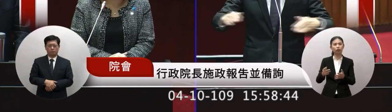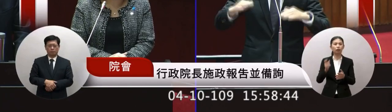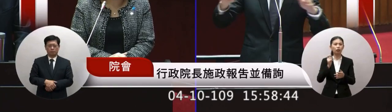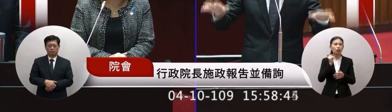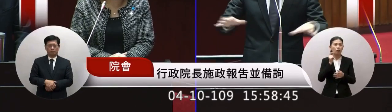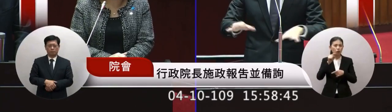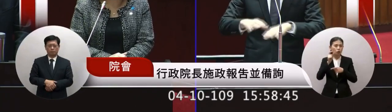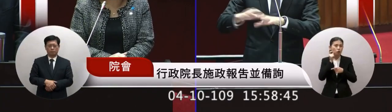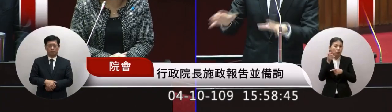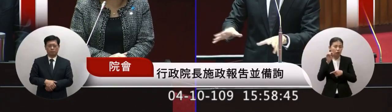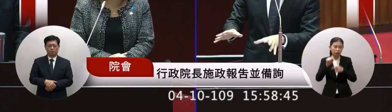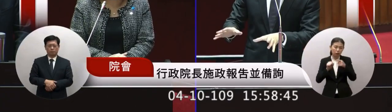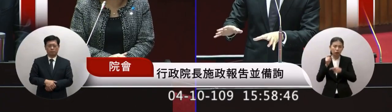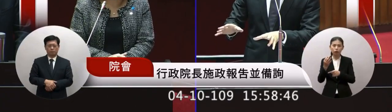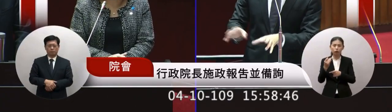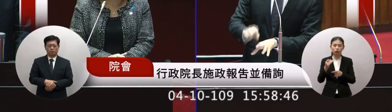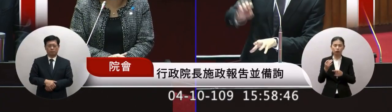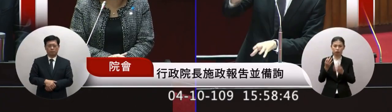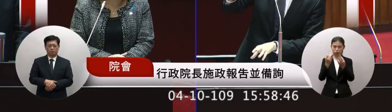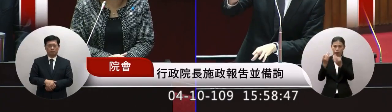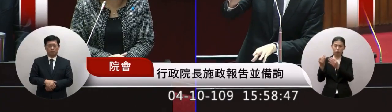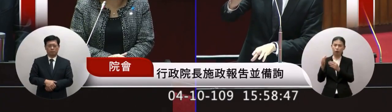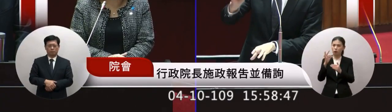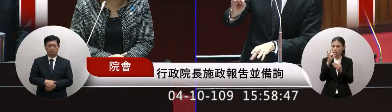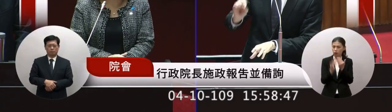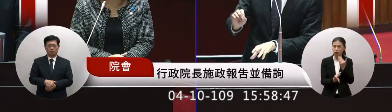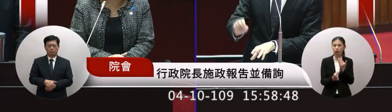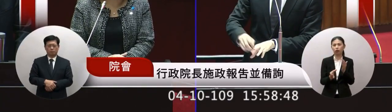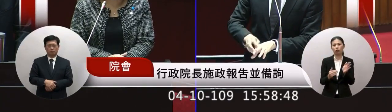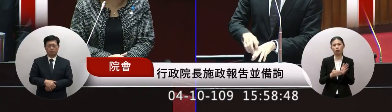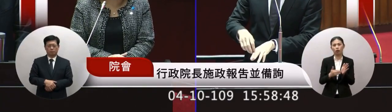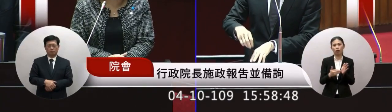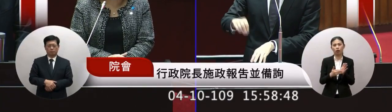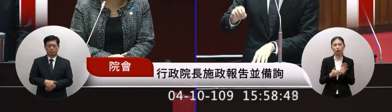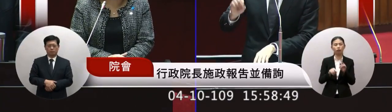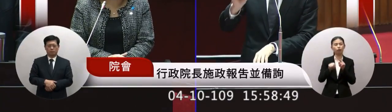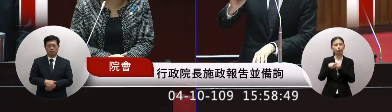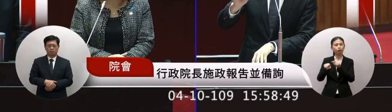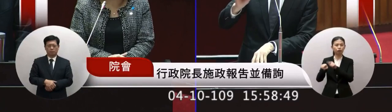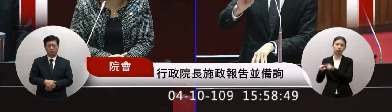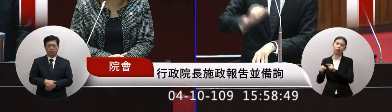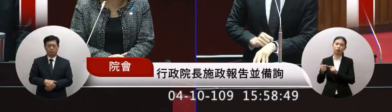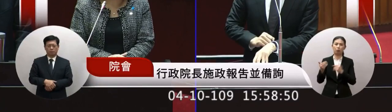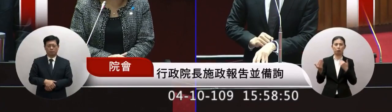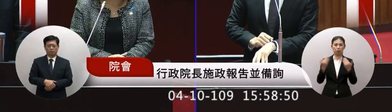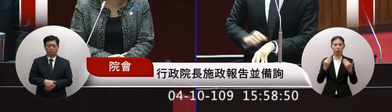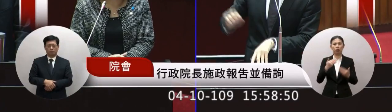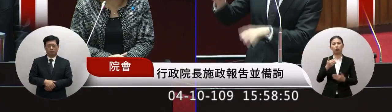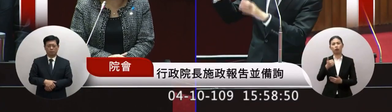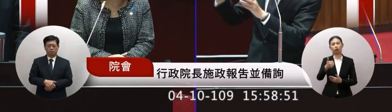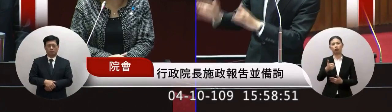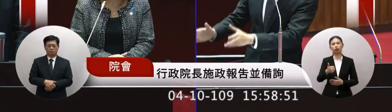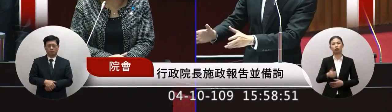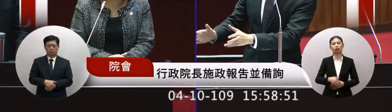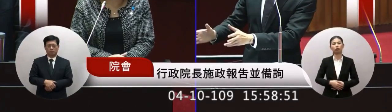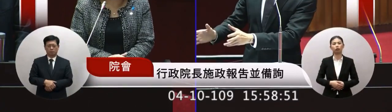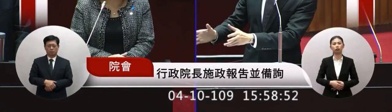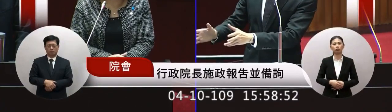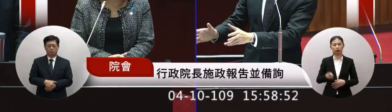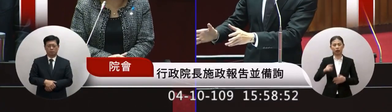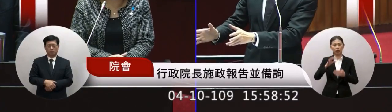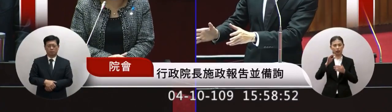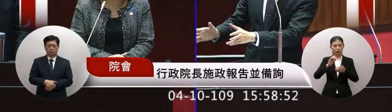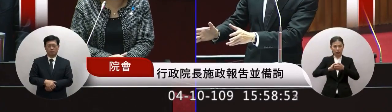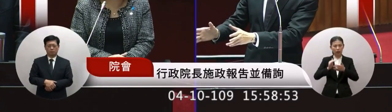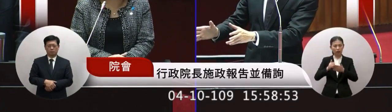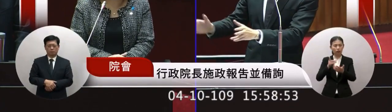等等，即个指标弄出来，啊，哪几个指标是有即个拘束性的，吼，即就是一定爱下架